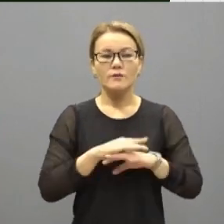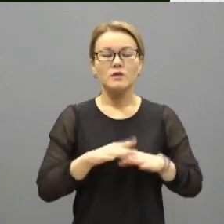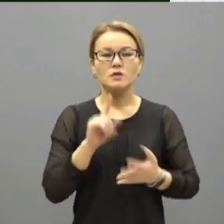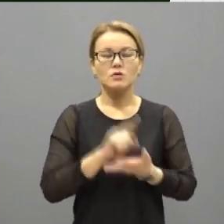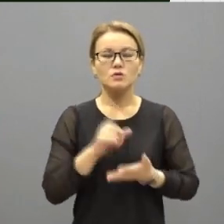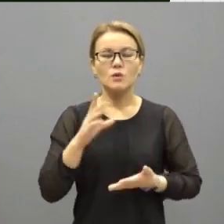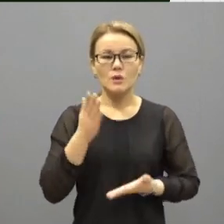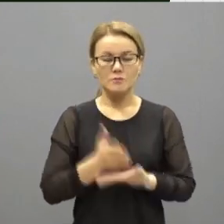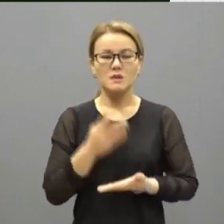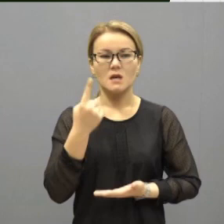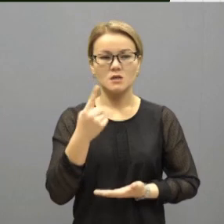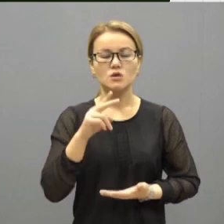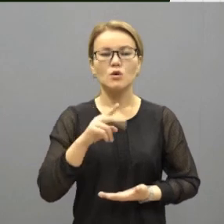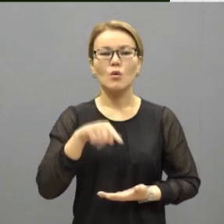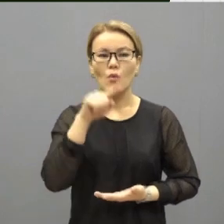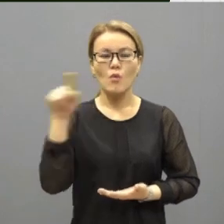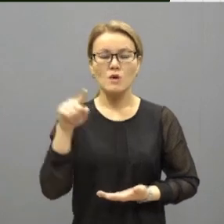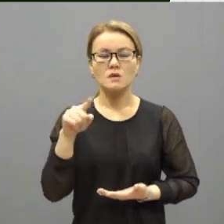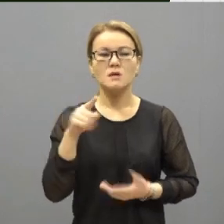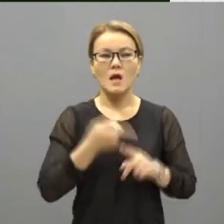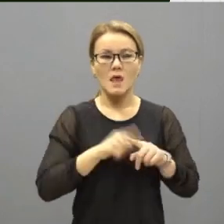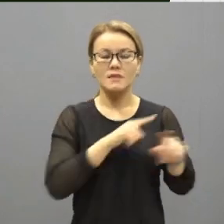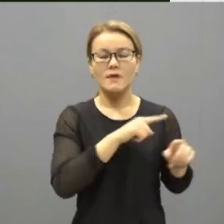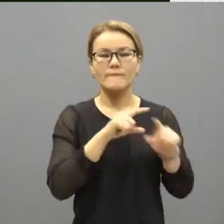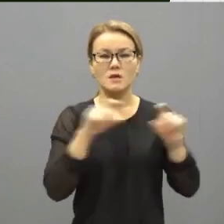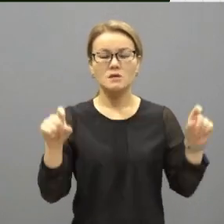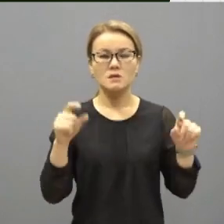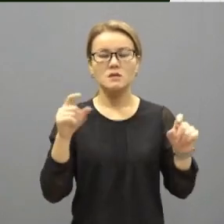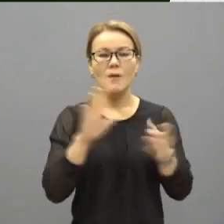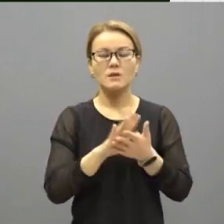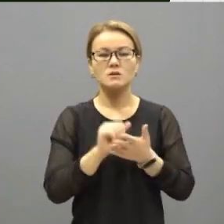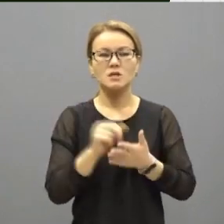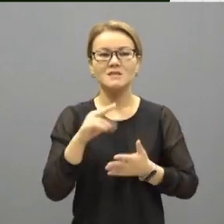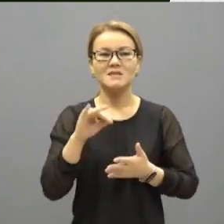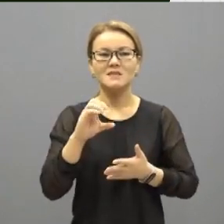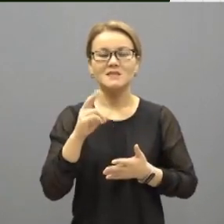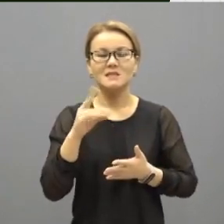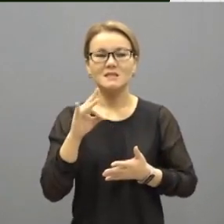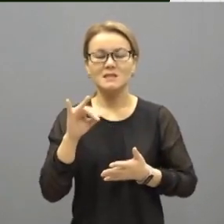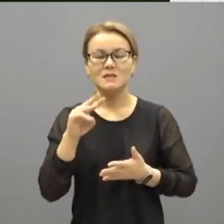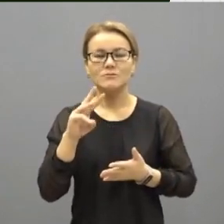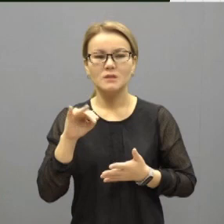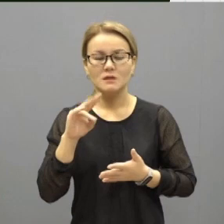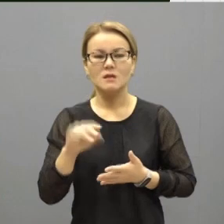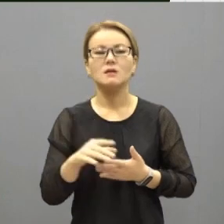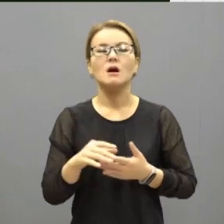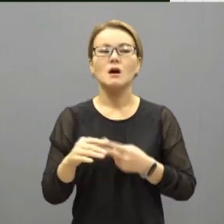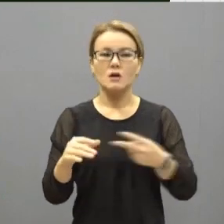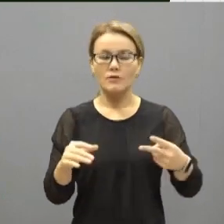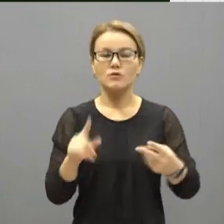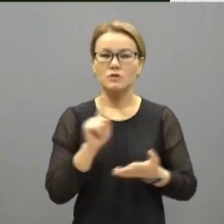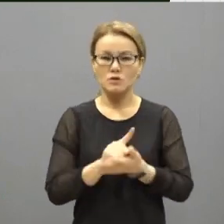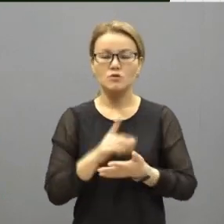иметь один корень, соответственно, данное выражение, обозначающее дискриминант, должно быть равно нулю.